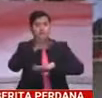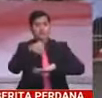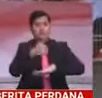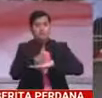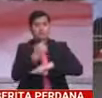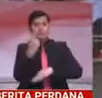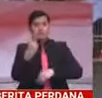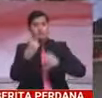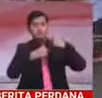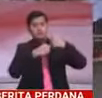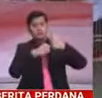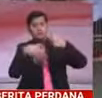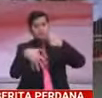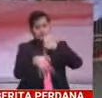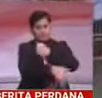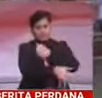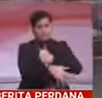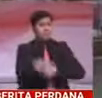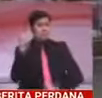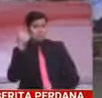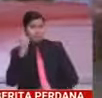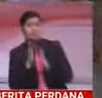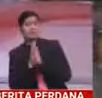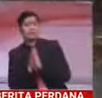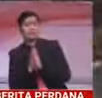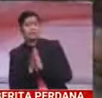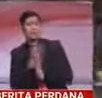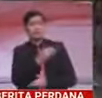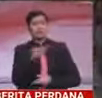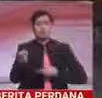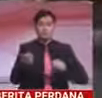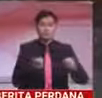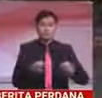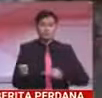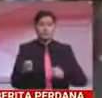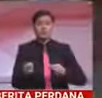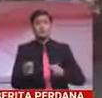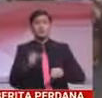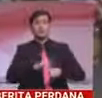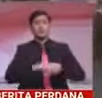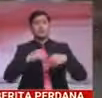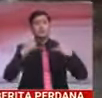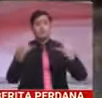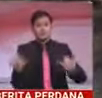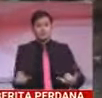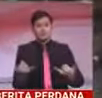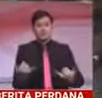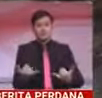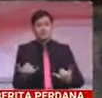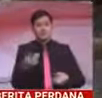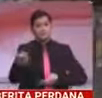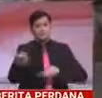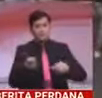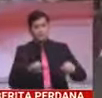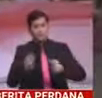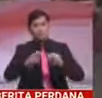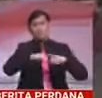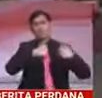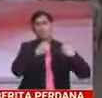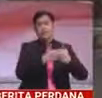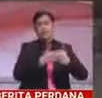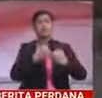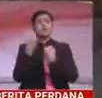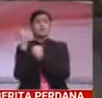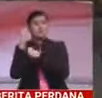yaitu jawatankuasa pendengaran dan rayuan setuju akan kuasa pengurusan hasil yang Pada masa ini hanya dikendalikan oleh persatuan